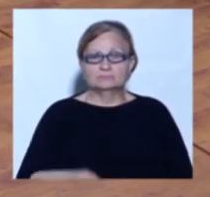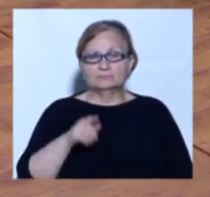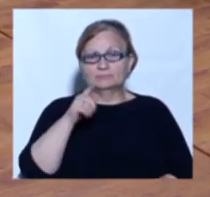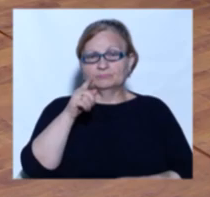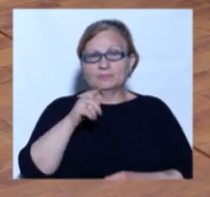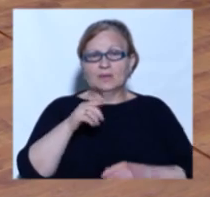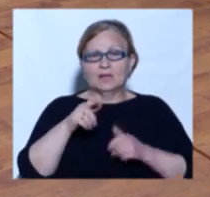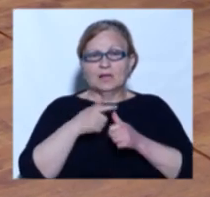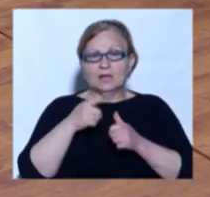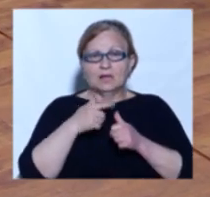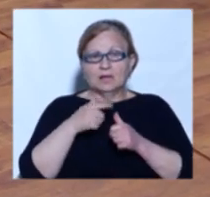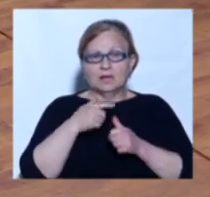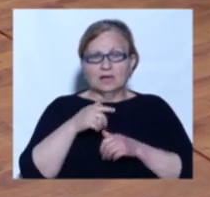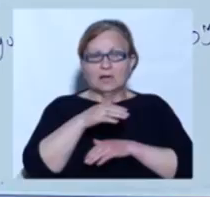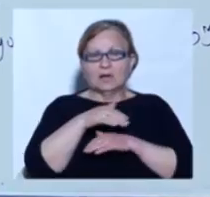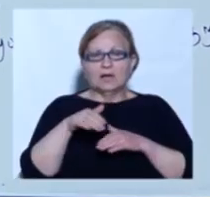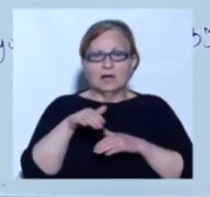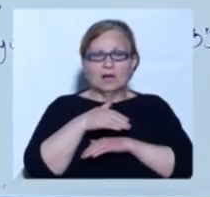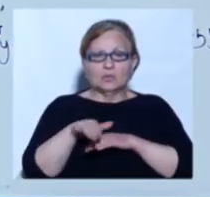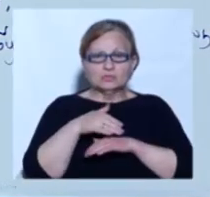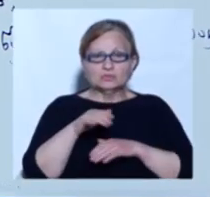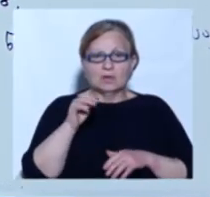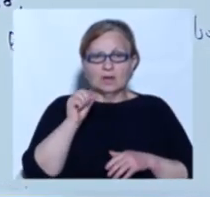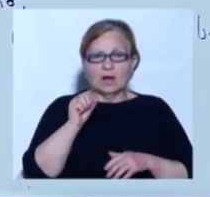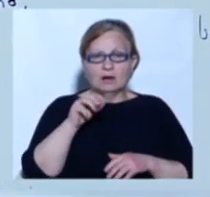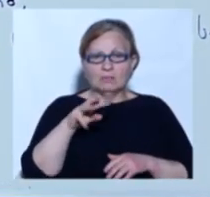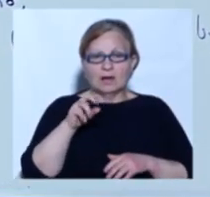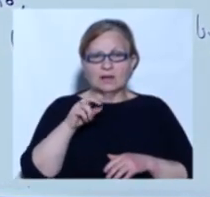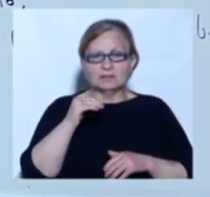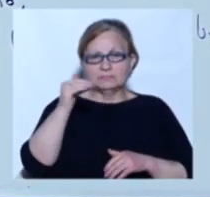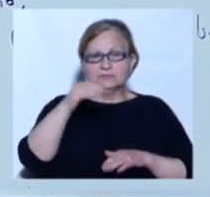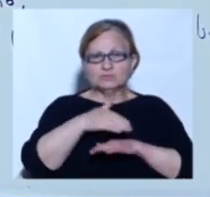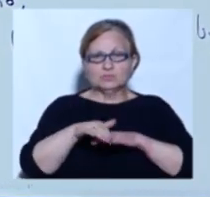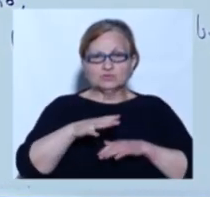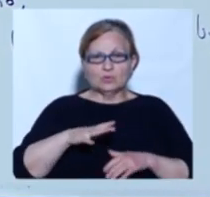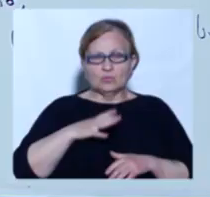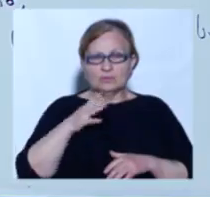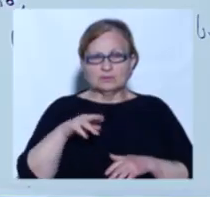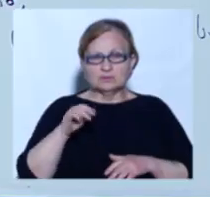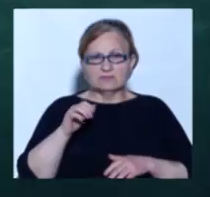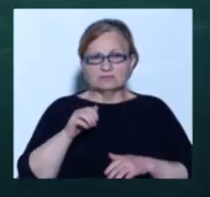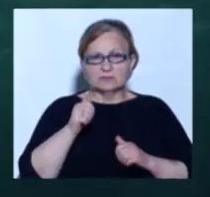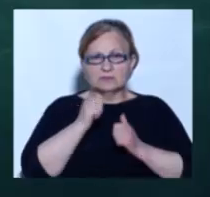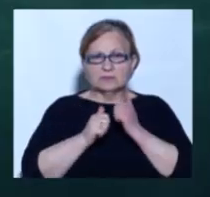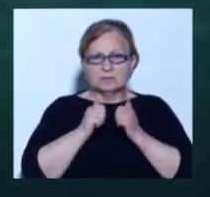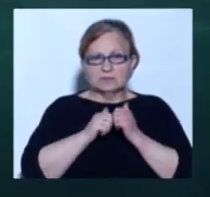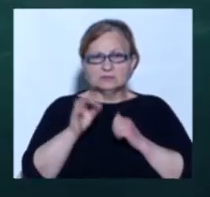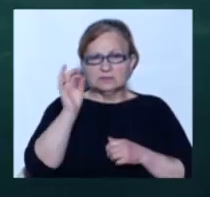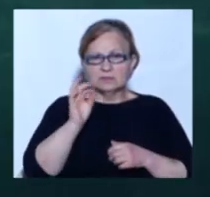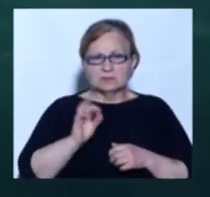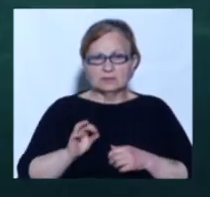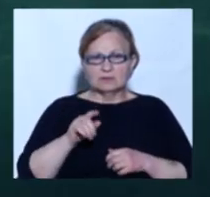ამაღლების ქუჩა, ყოფილი დავითაშვილი. ეს არის ამ ლექსის სათაური. ძალიან ხშირად ამ